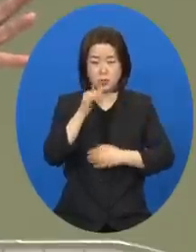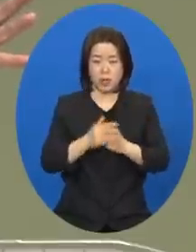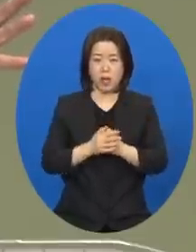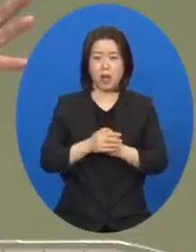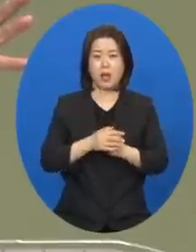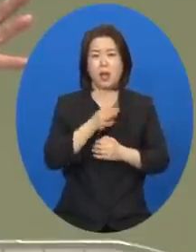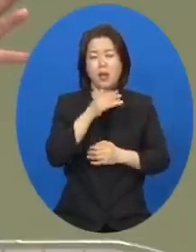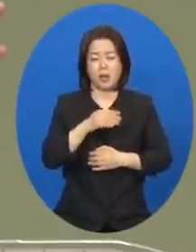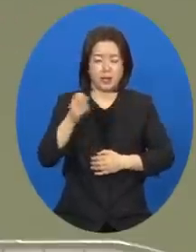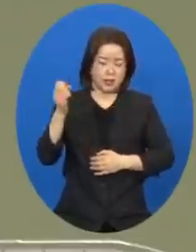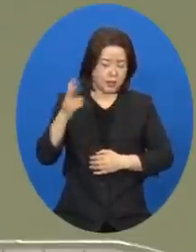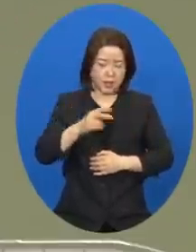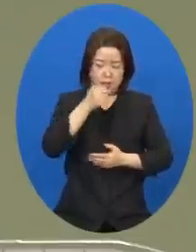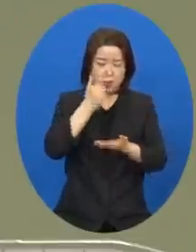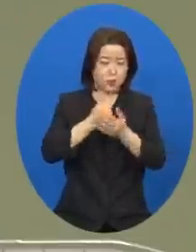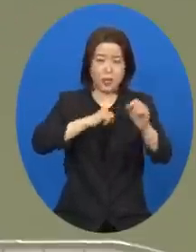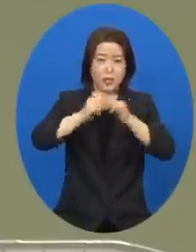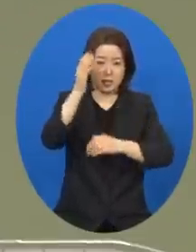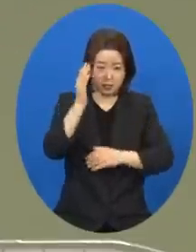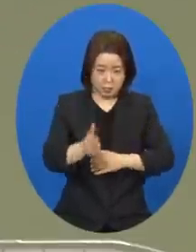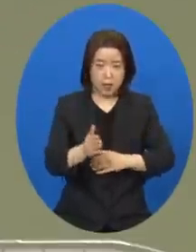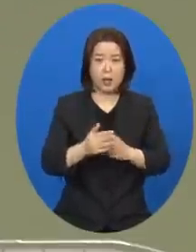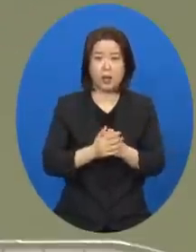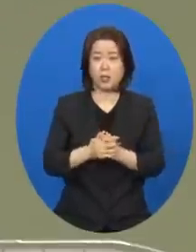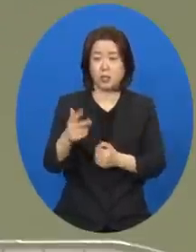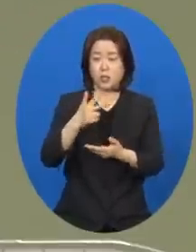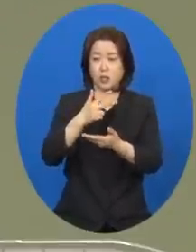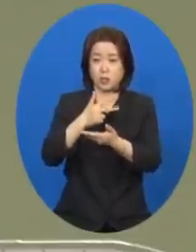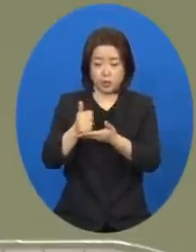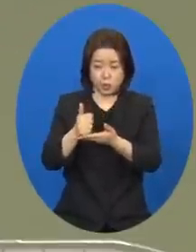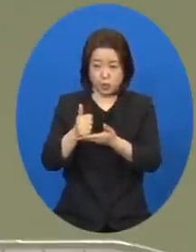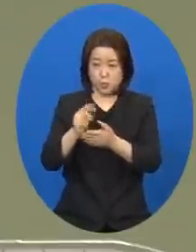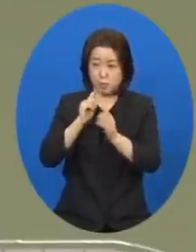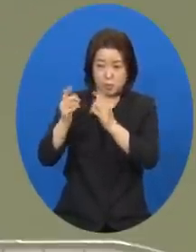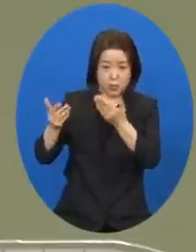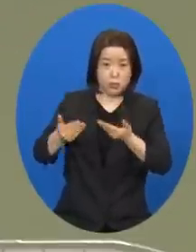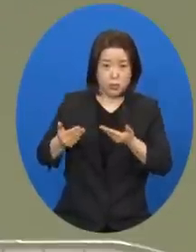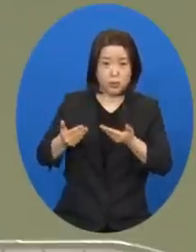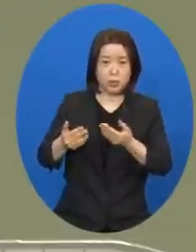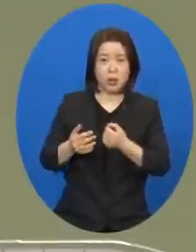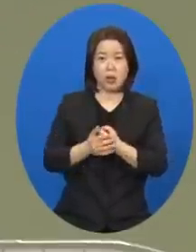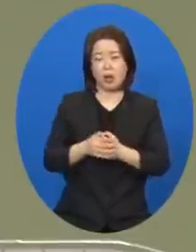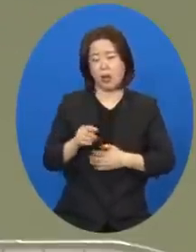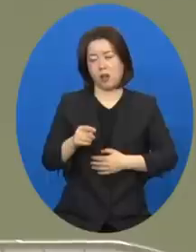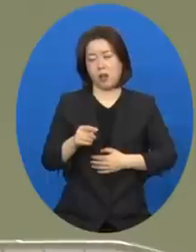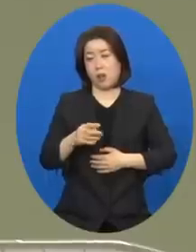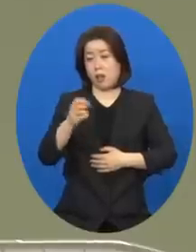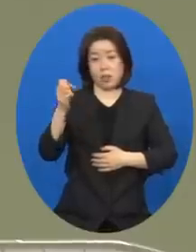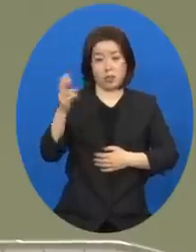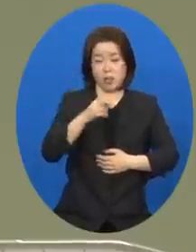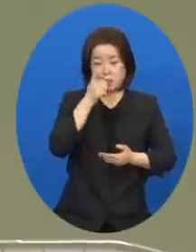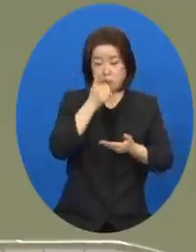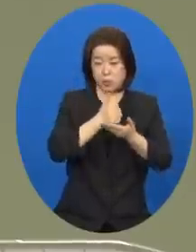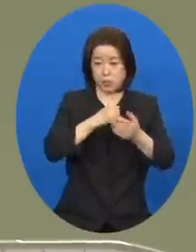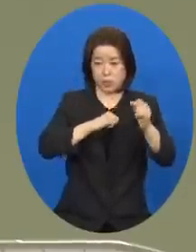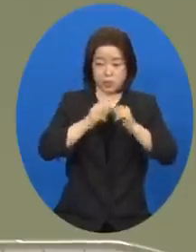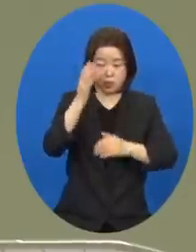마. 그냥 주님이 말씀하시는 게 아니라 다시는 죄 짓지 마. 아, 그런다고 사람이 죄를 안